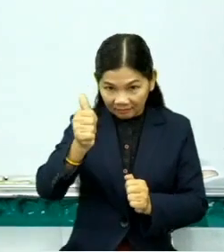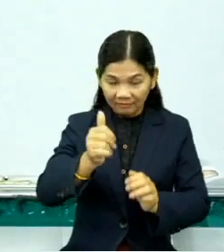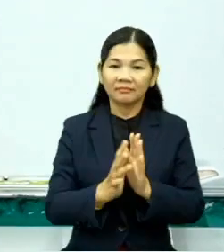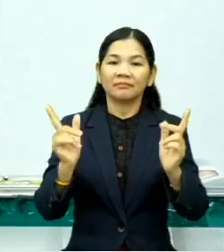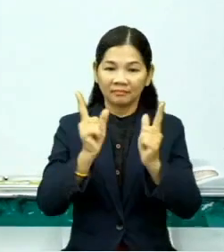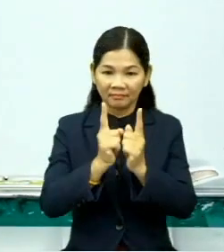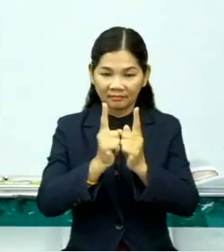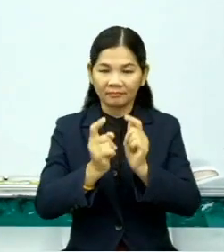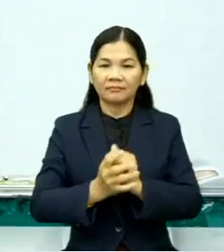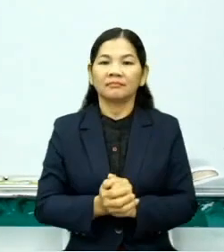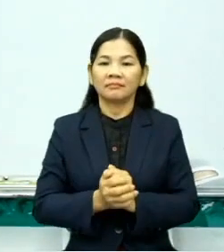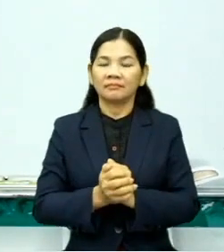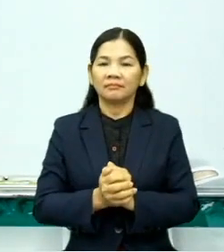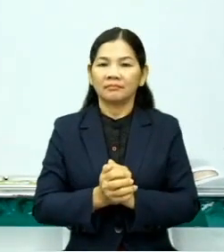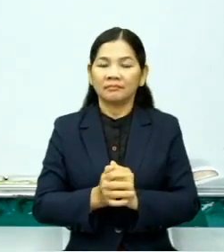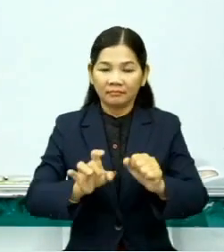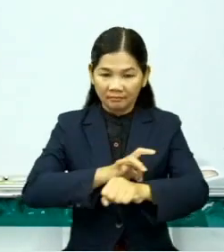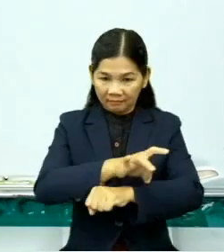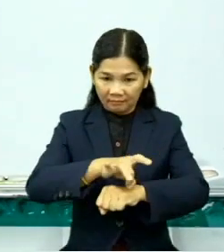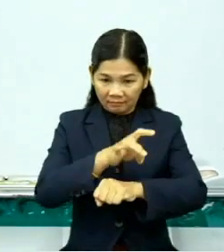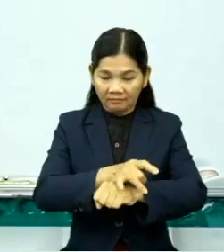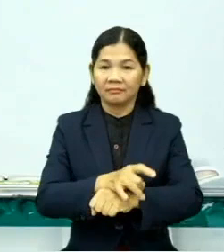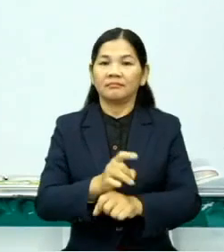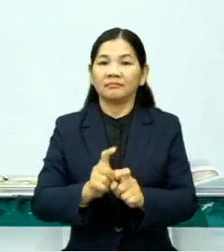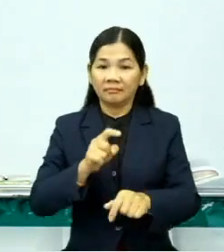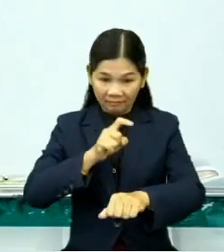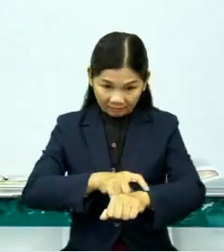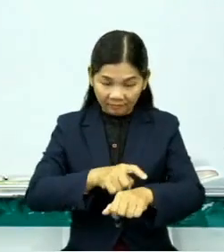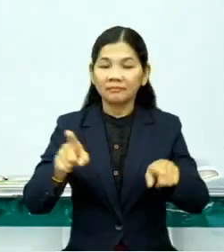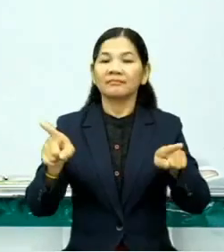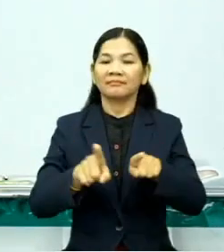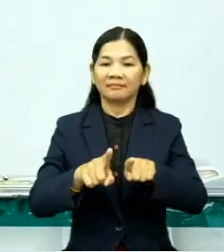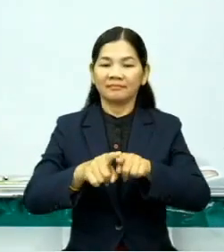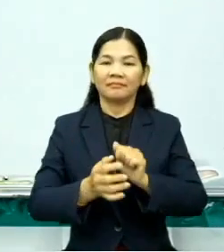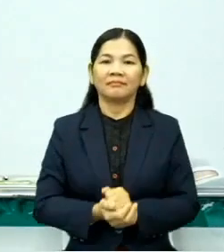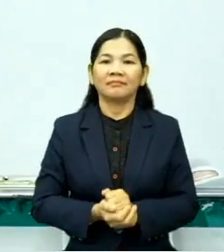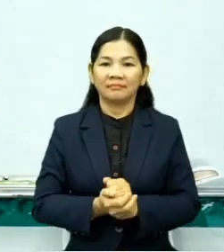nâng chụp nế thà nơi bế ta tam bế nâng máu chà